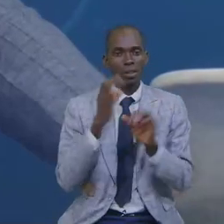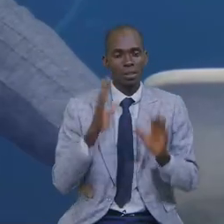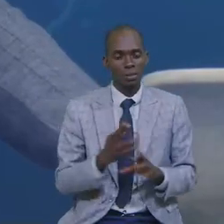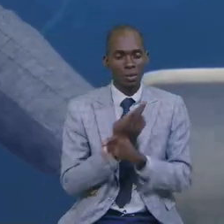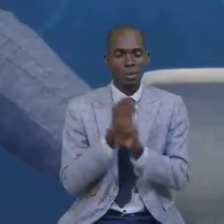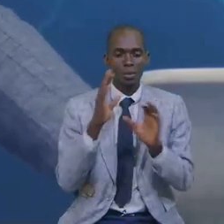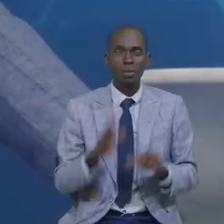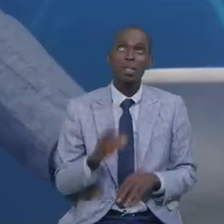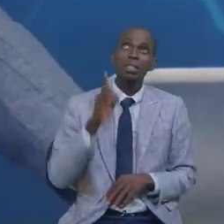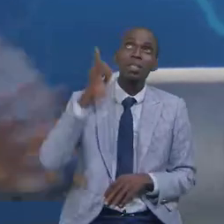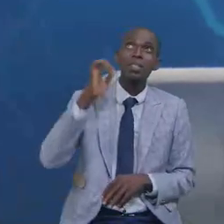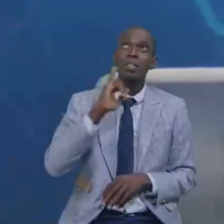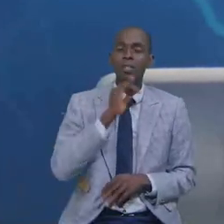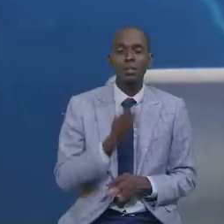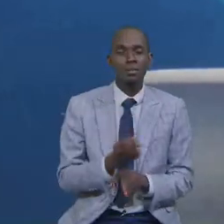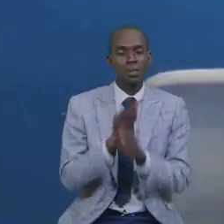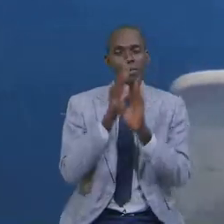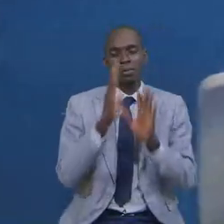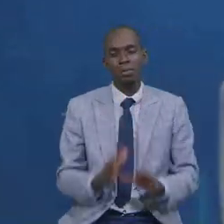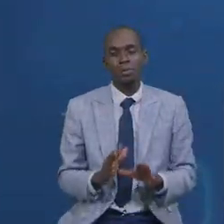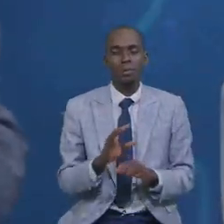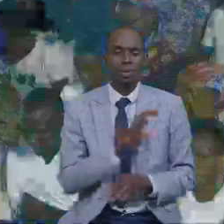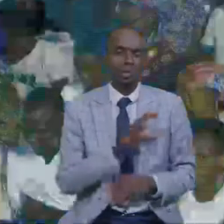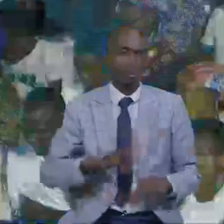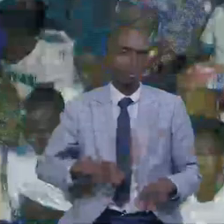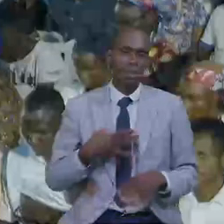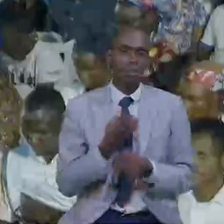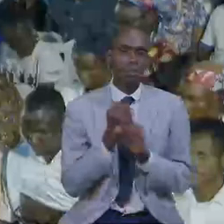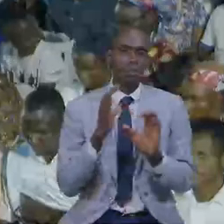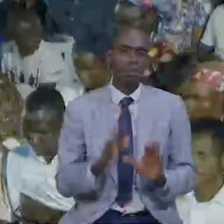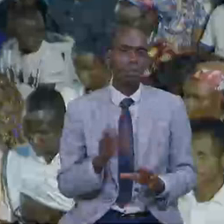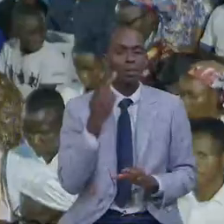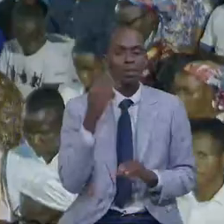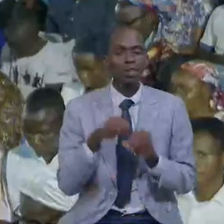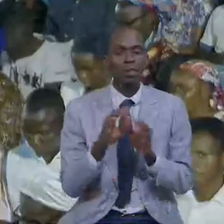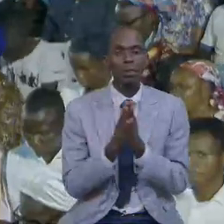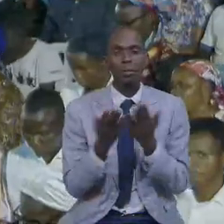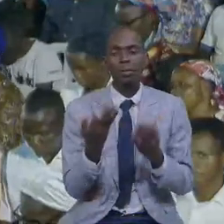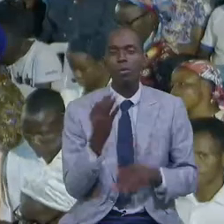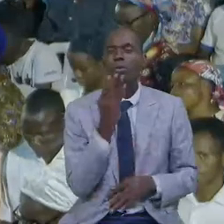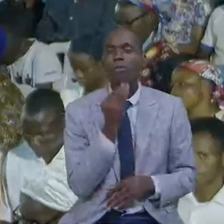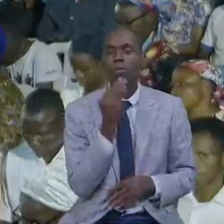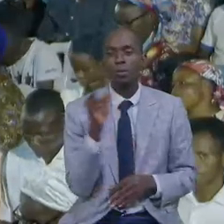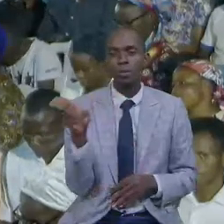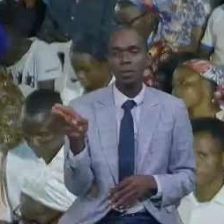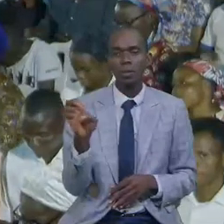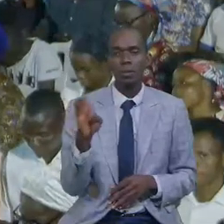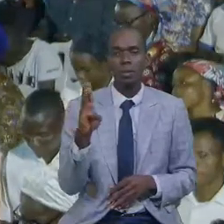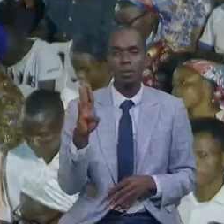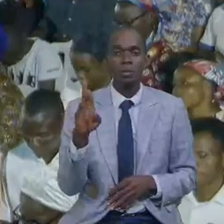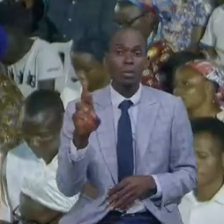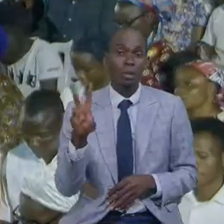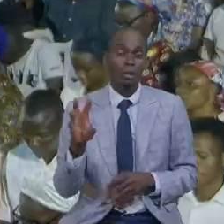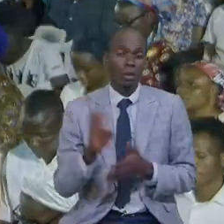il est une crise fidèle il est sauvé fidèle voyons en hébreu chapitre 10 verset 23